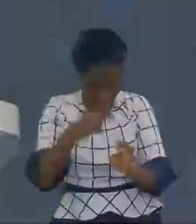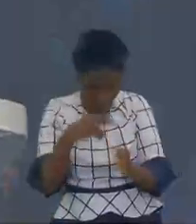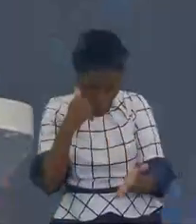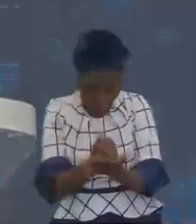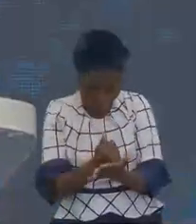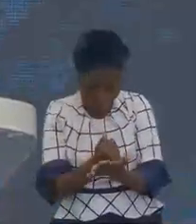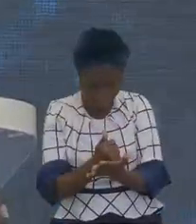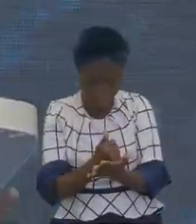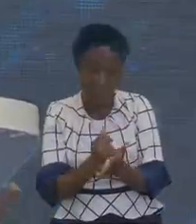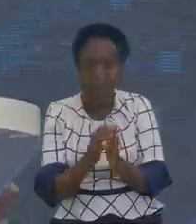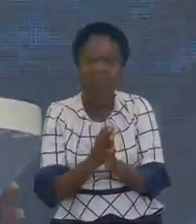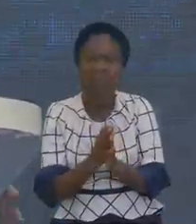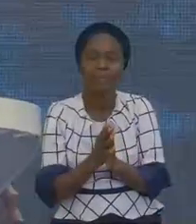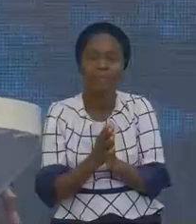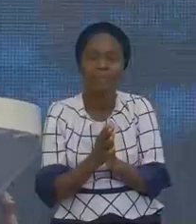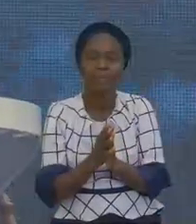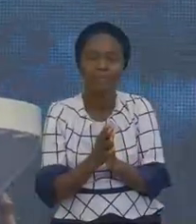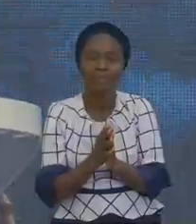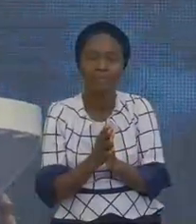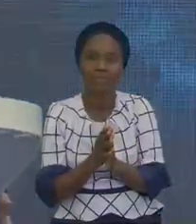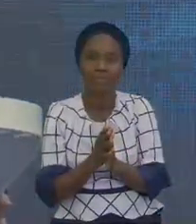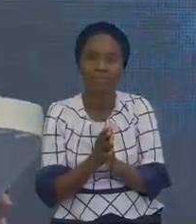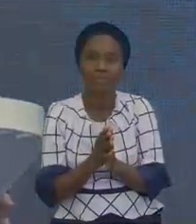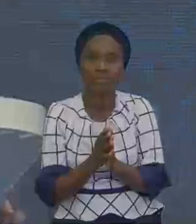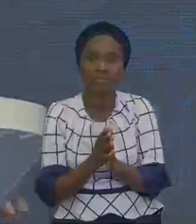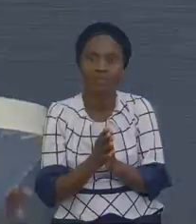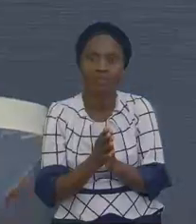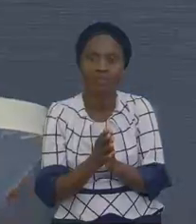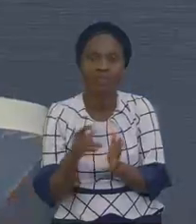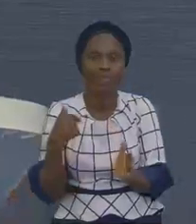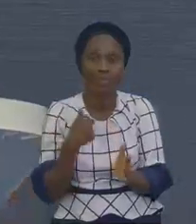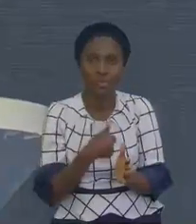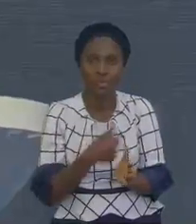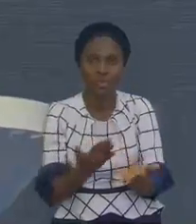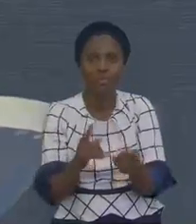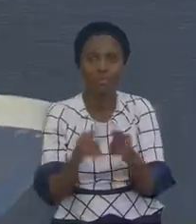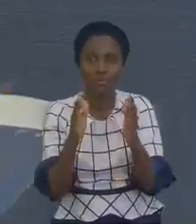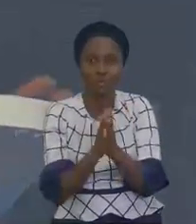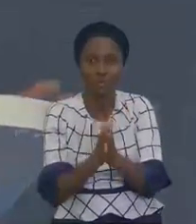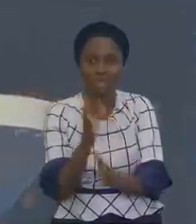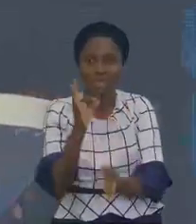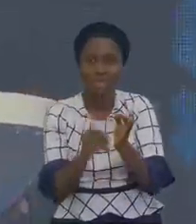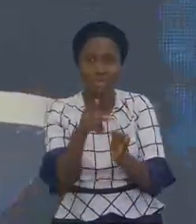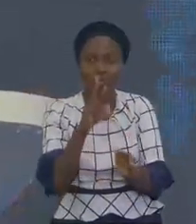Nous sommes maintenant prêts à prier. Si tu es malade, mets la main là où tu as la maladie.